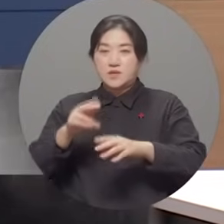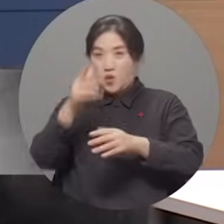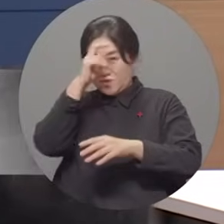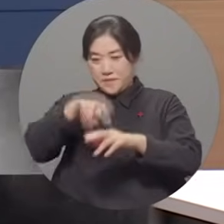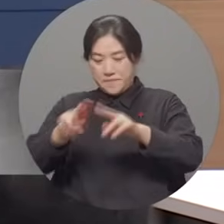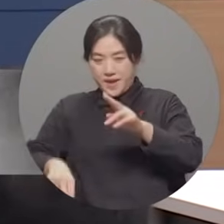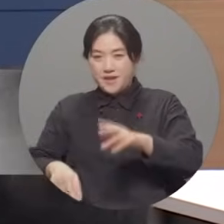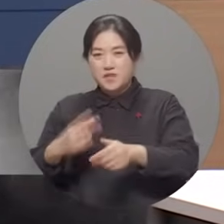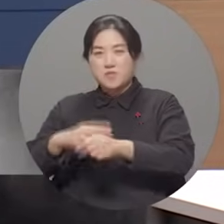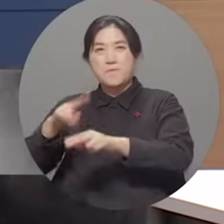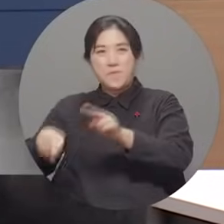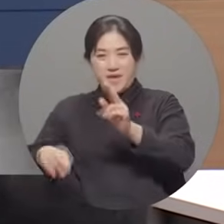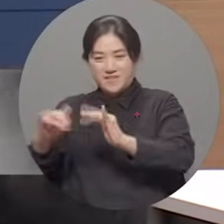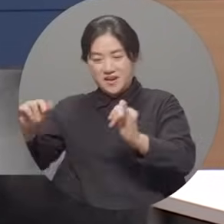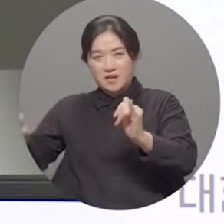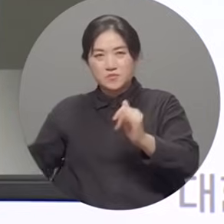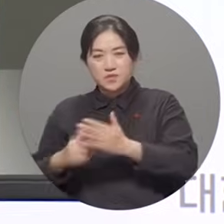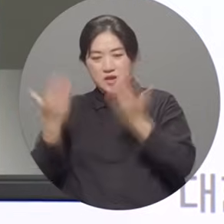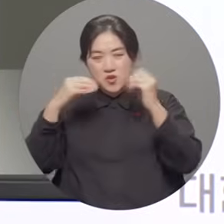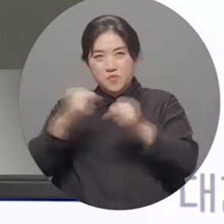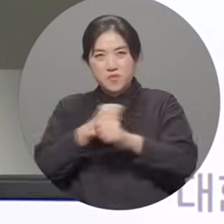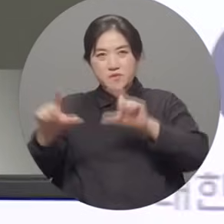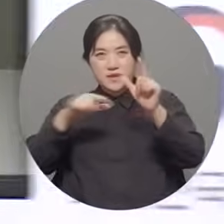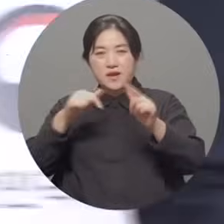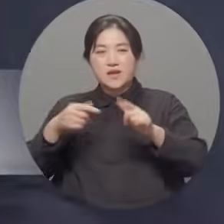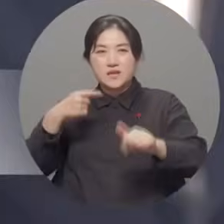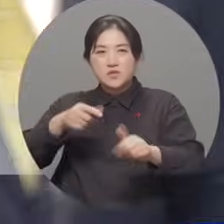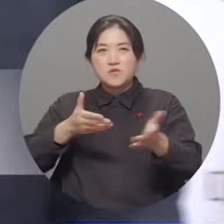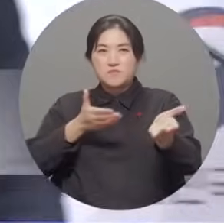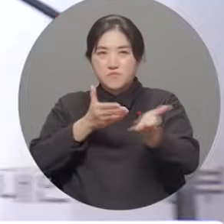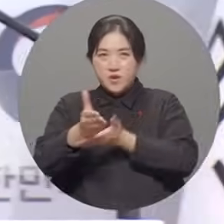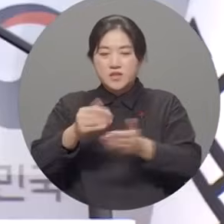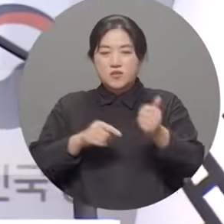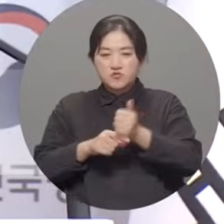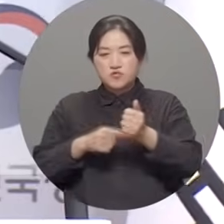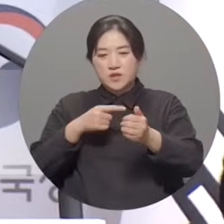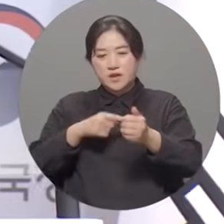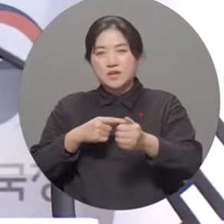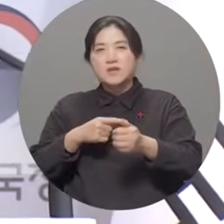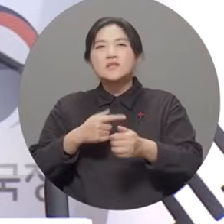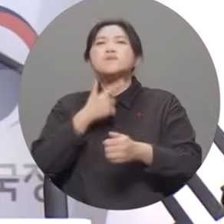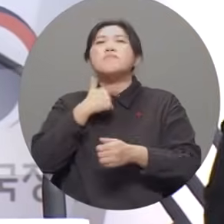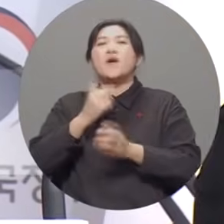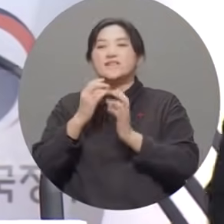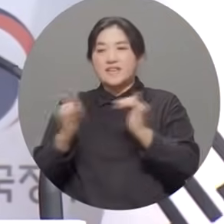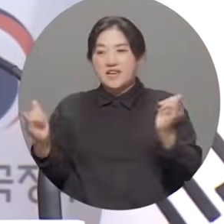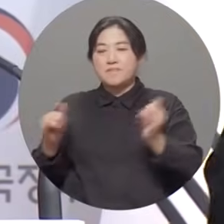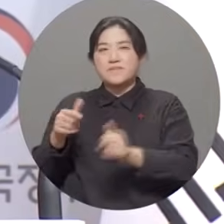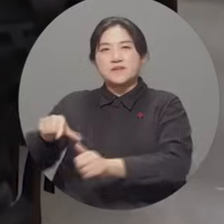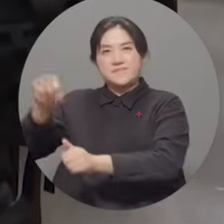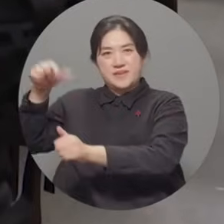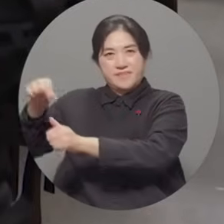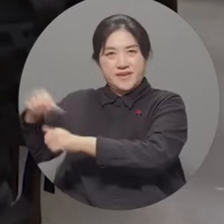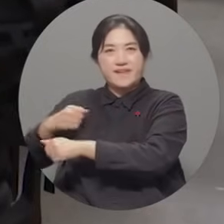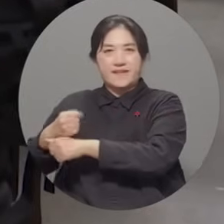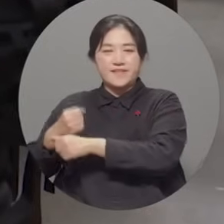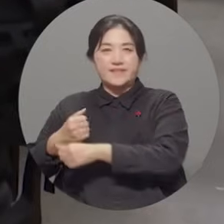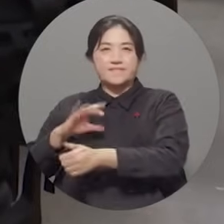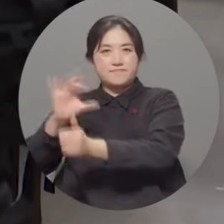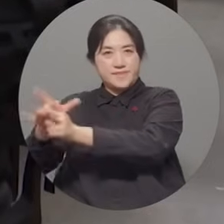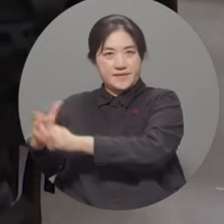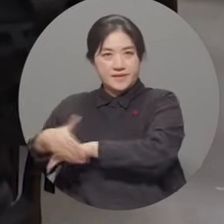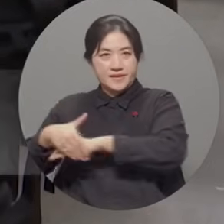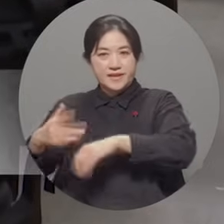퇴직 교사 가운데 학폭 생활지도 분야에서 수사, 조사 경력이 있는 사람이 조사관으로 채용됩니다.